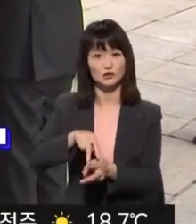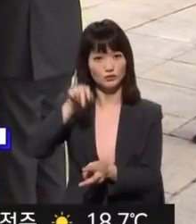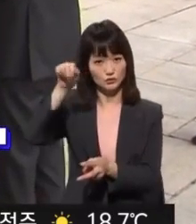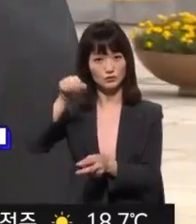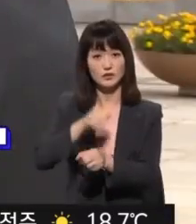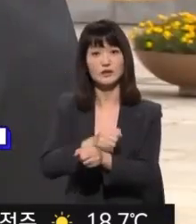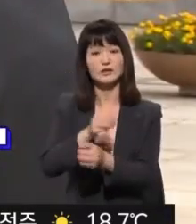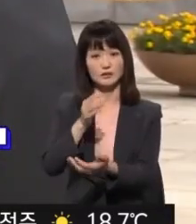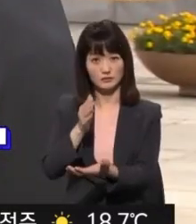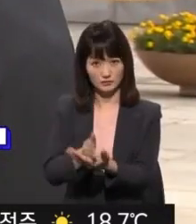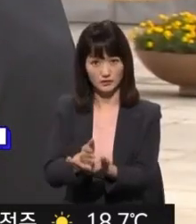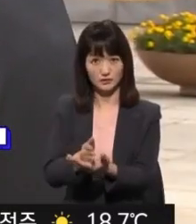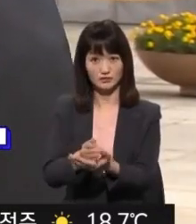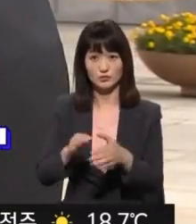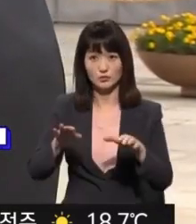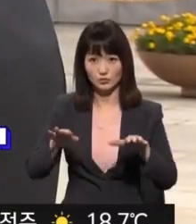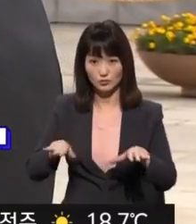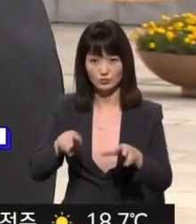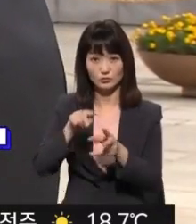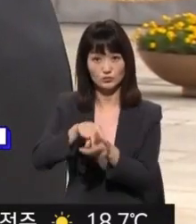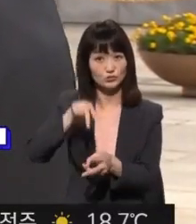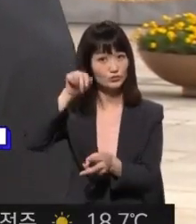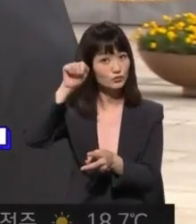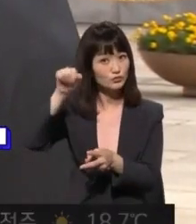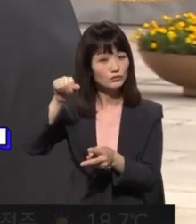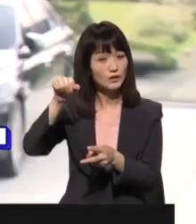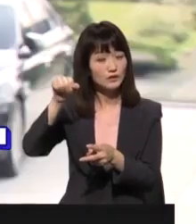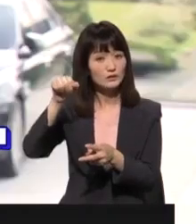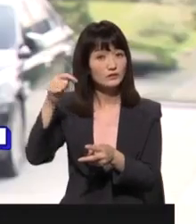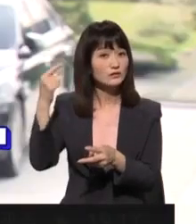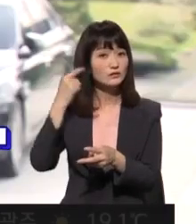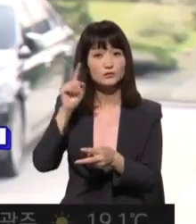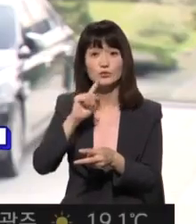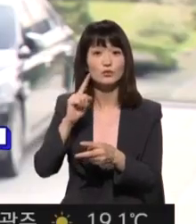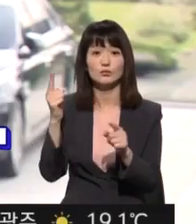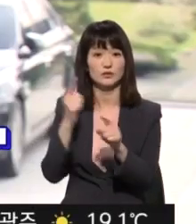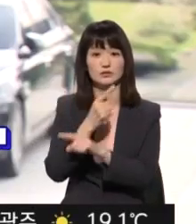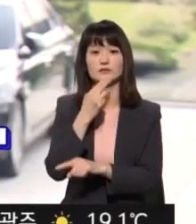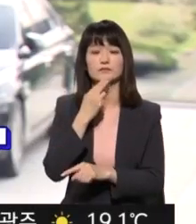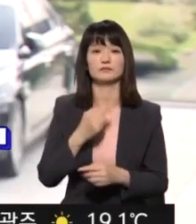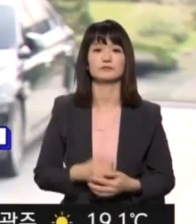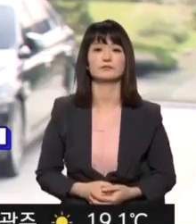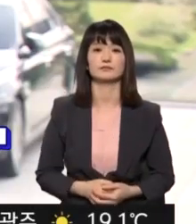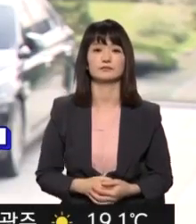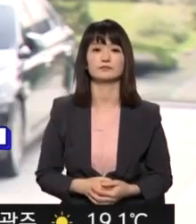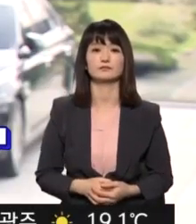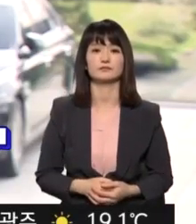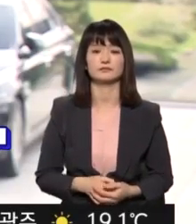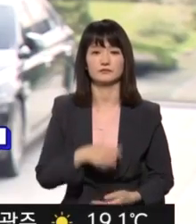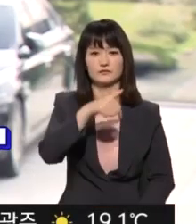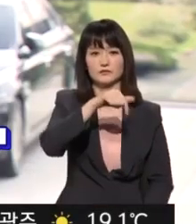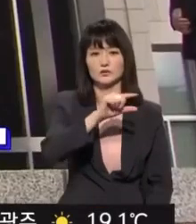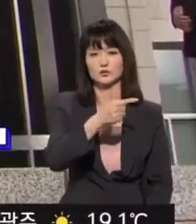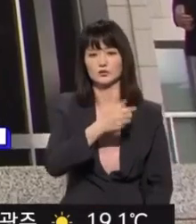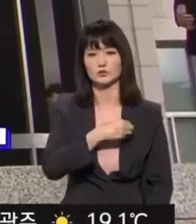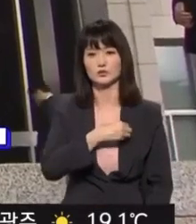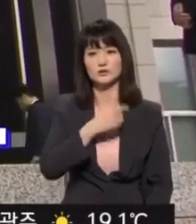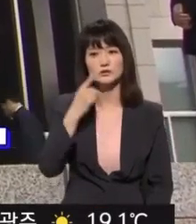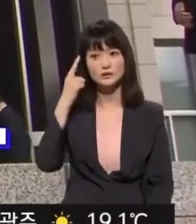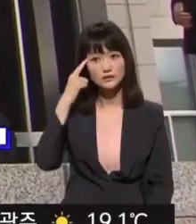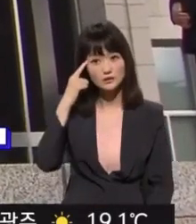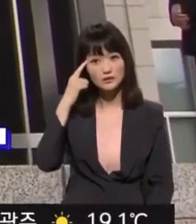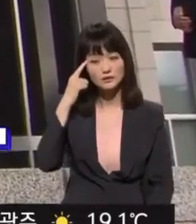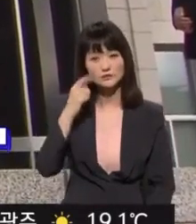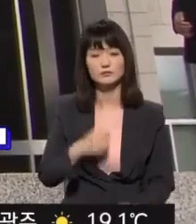오늘 나간다고 들었으면 뭐가 달라졌을까? 저는 그런 생각이 들고요. 이제 아마 권지승 의원 생각에는 정치